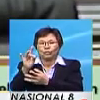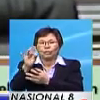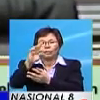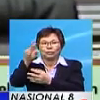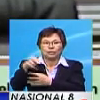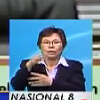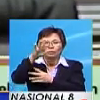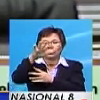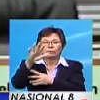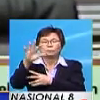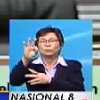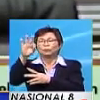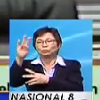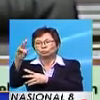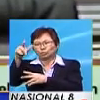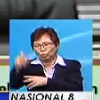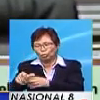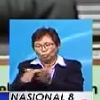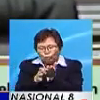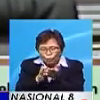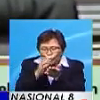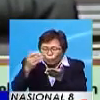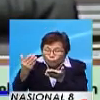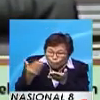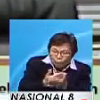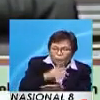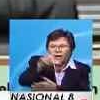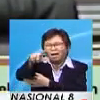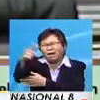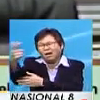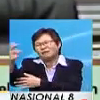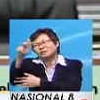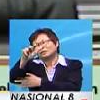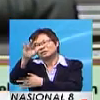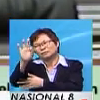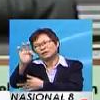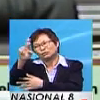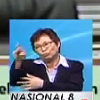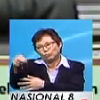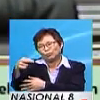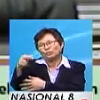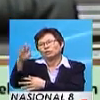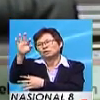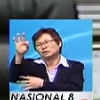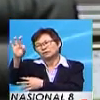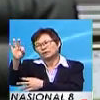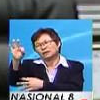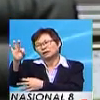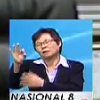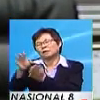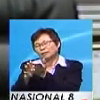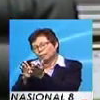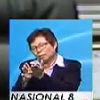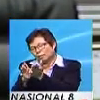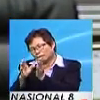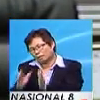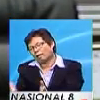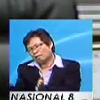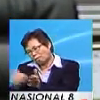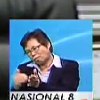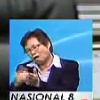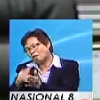88,597 orang penagih baru dan selebihnya 399 orang adalah penagih